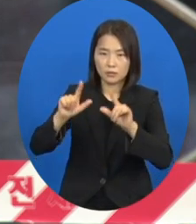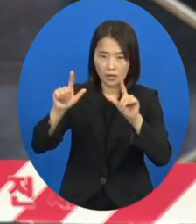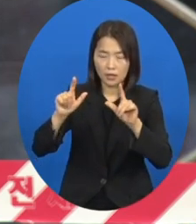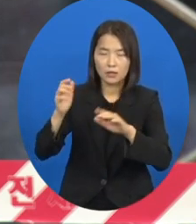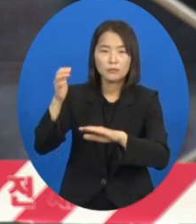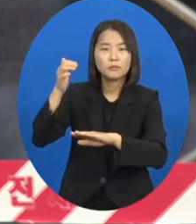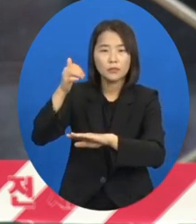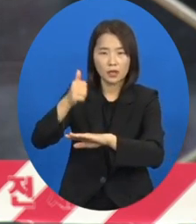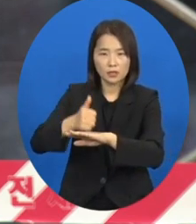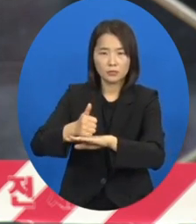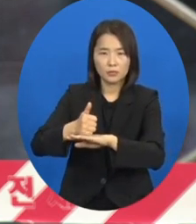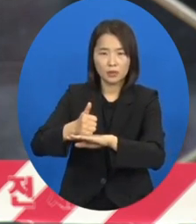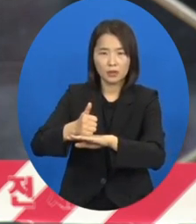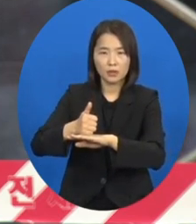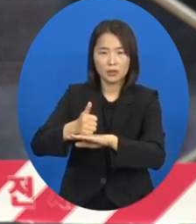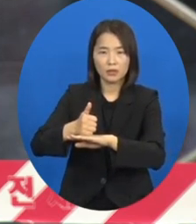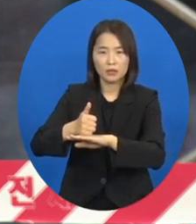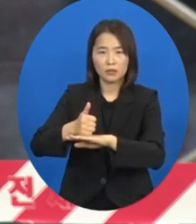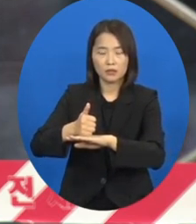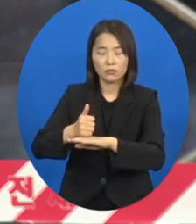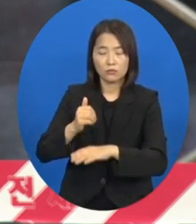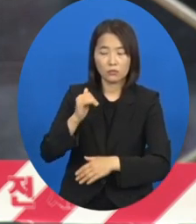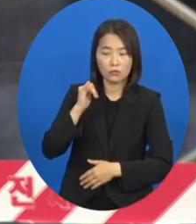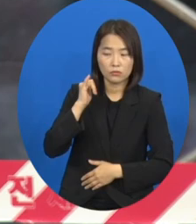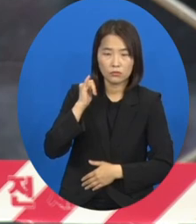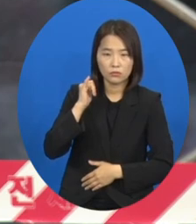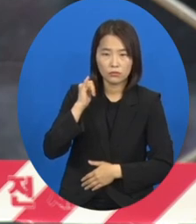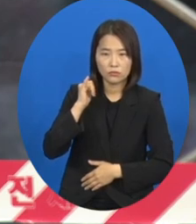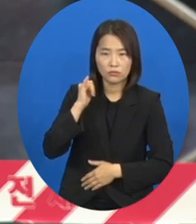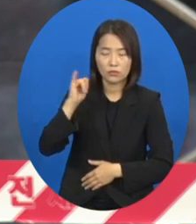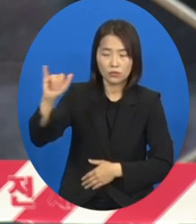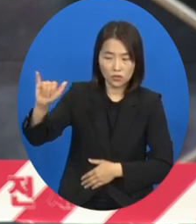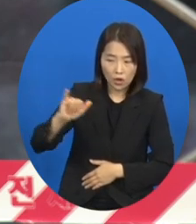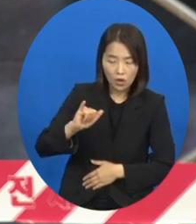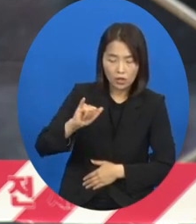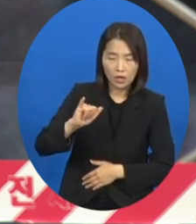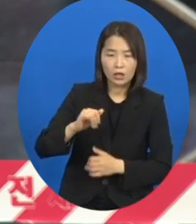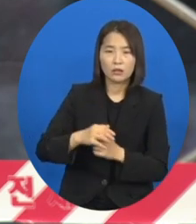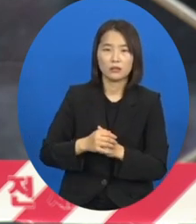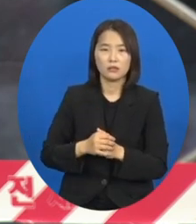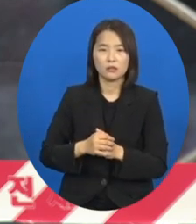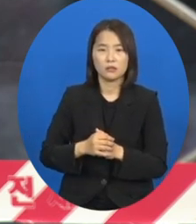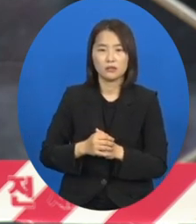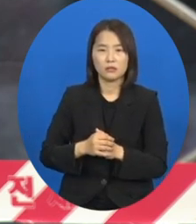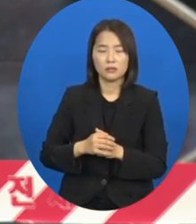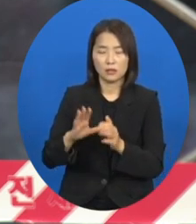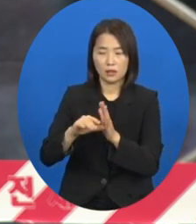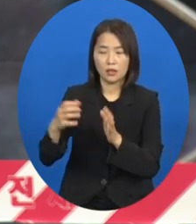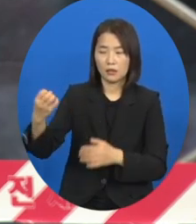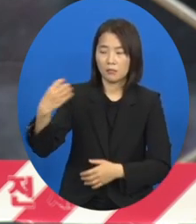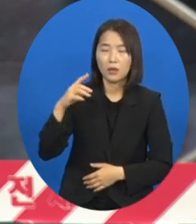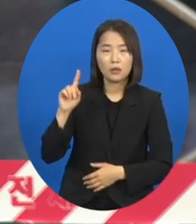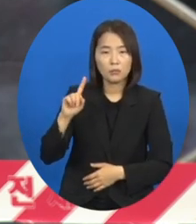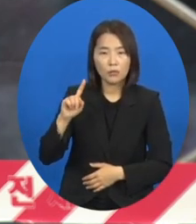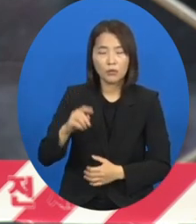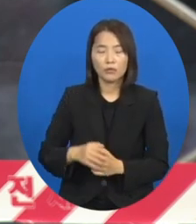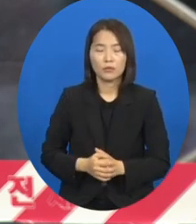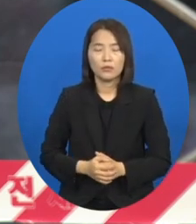마지막으로 병원에 들어가시기 전에 전화를 하시고 요양병원으로 이동하시는데 저에게 이렇게 말씀하세요.